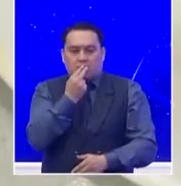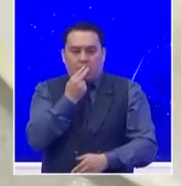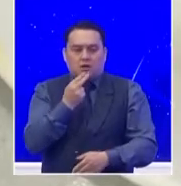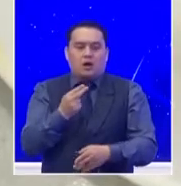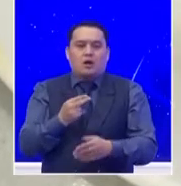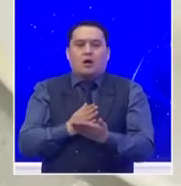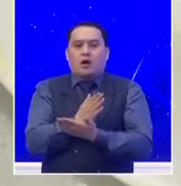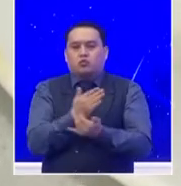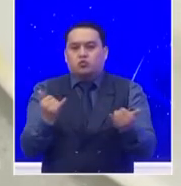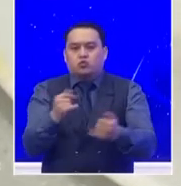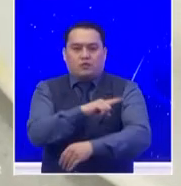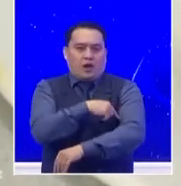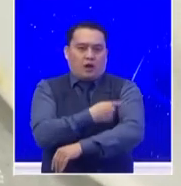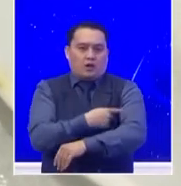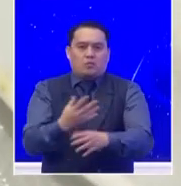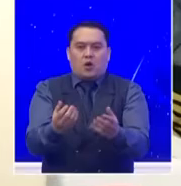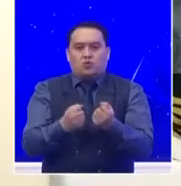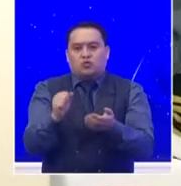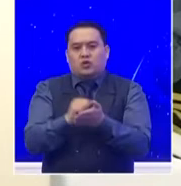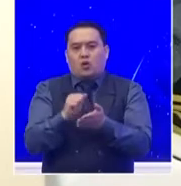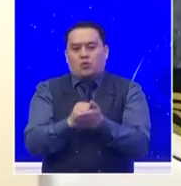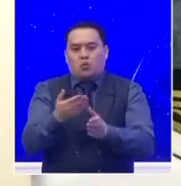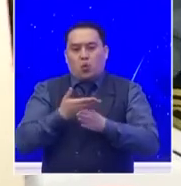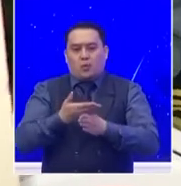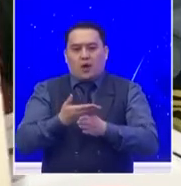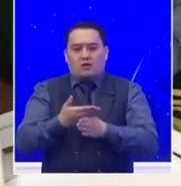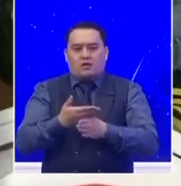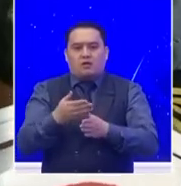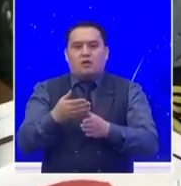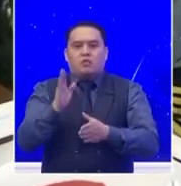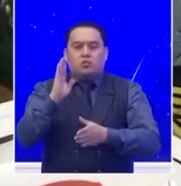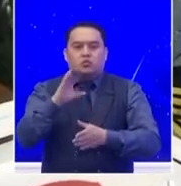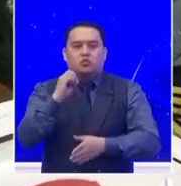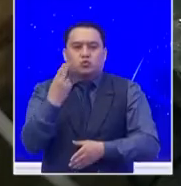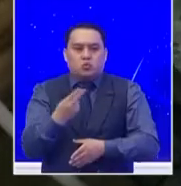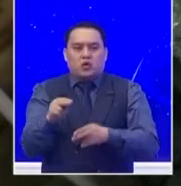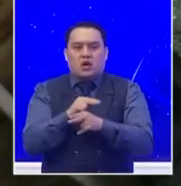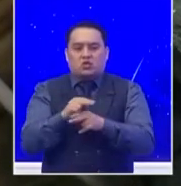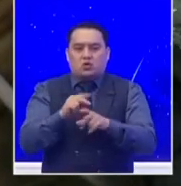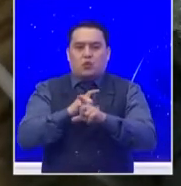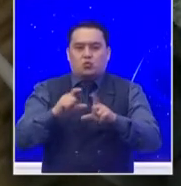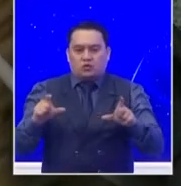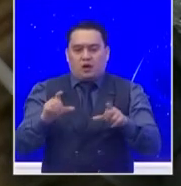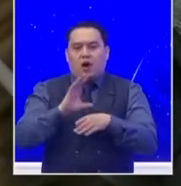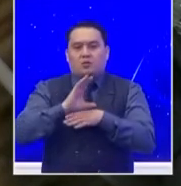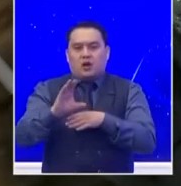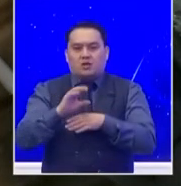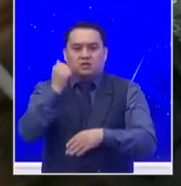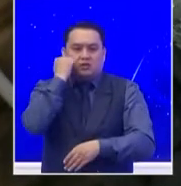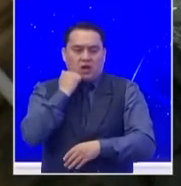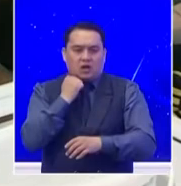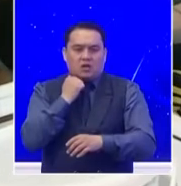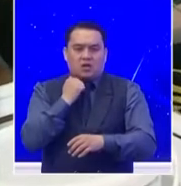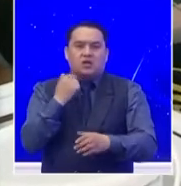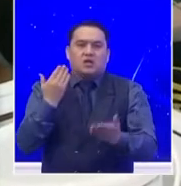медицинское обслуживание, содействие в получении документов. Их также определяют в дальнейшие социальные и лечебные учреждения – дома для престарелых или